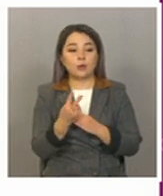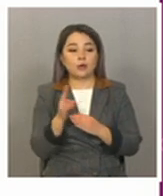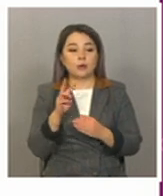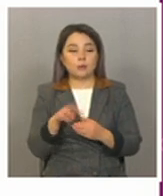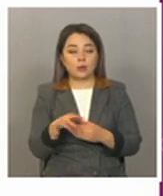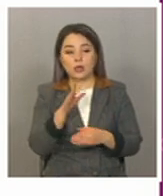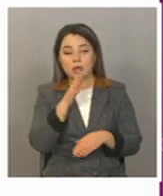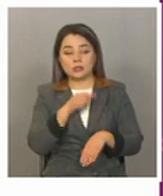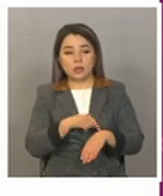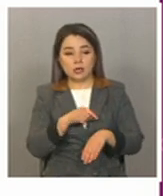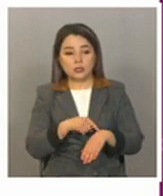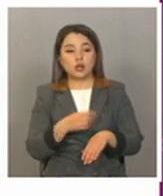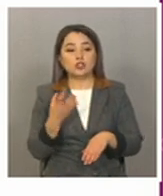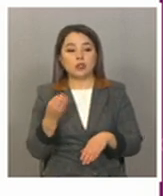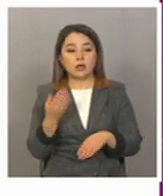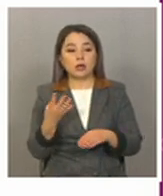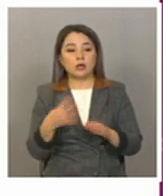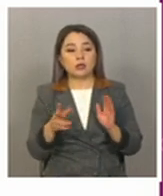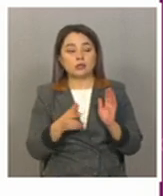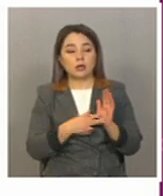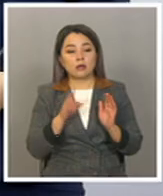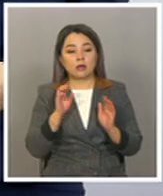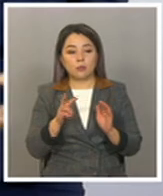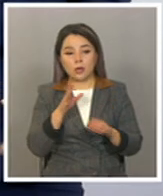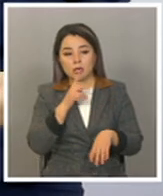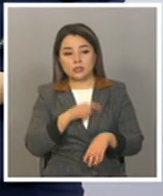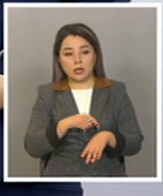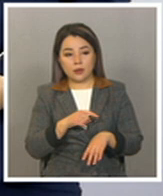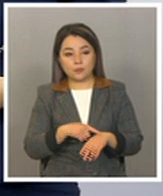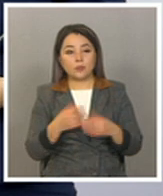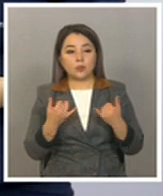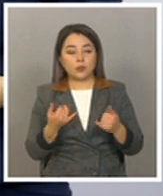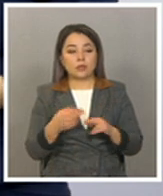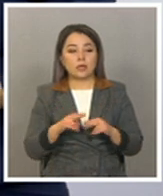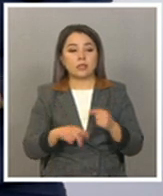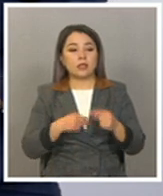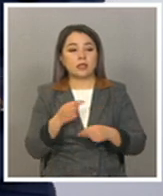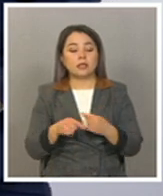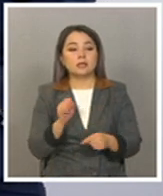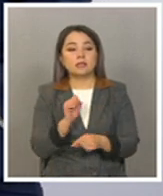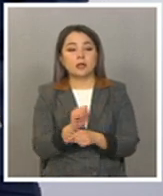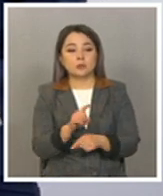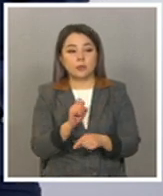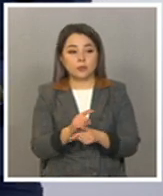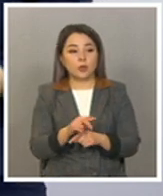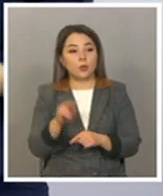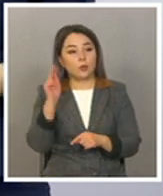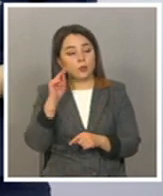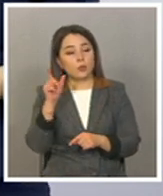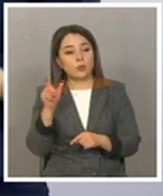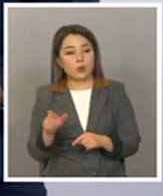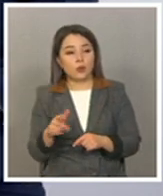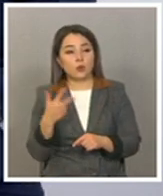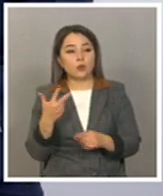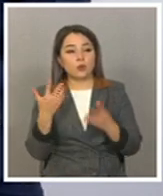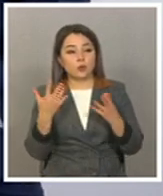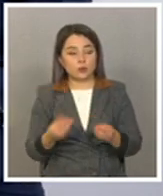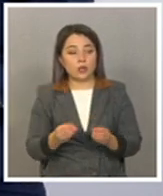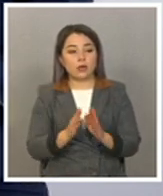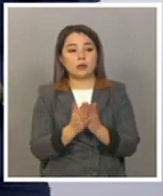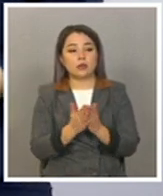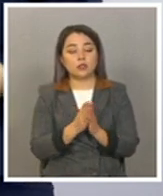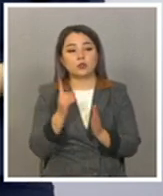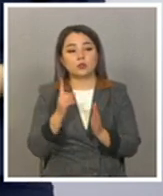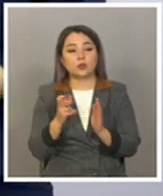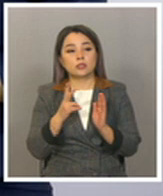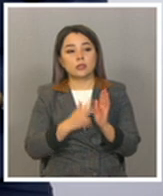сағат және 48 километр сағат. Ал енді келесі тапсырма, оқушы 3 күнде кітаптың